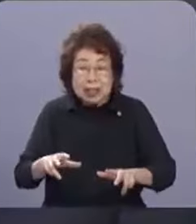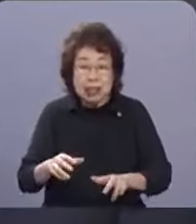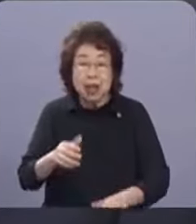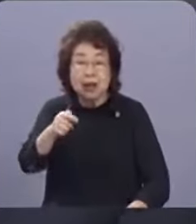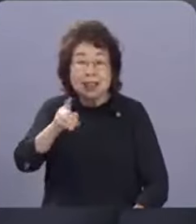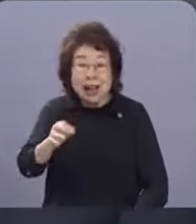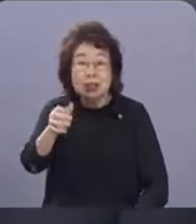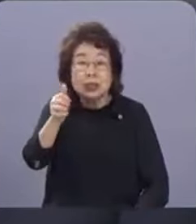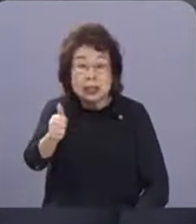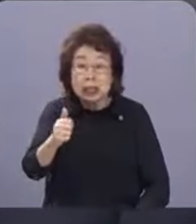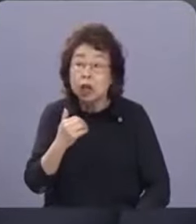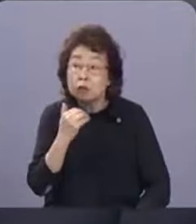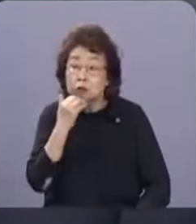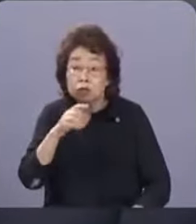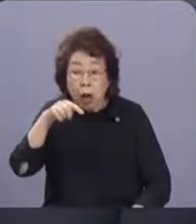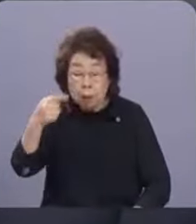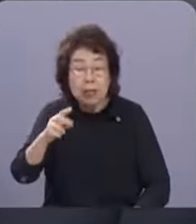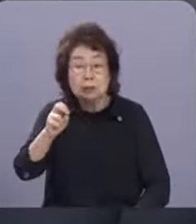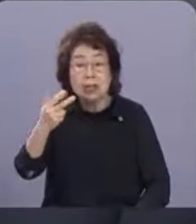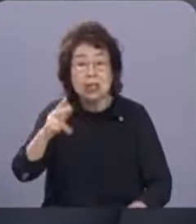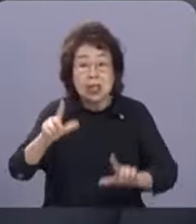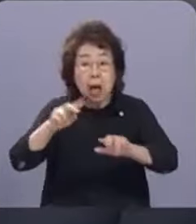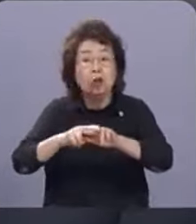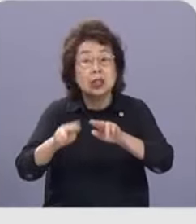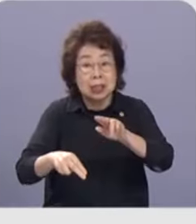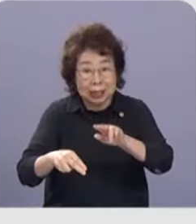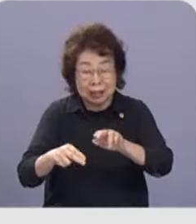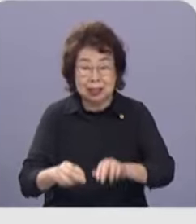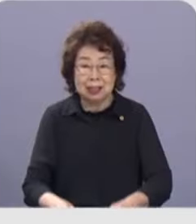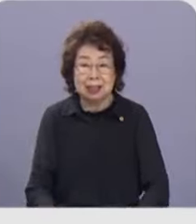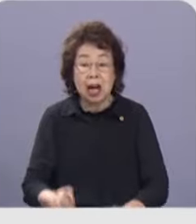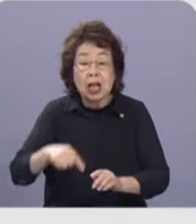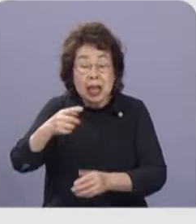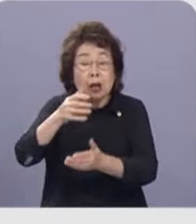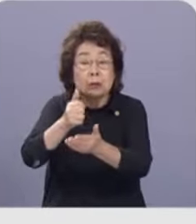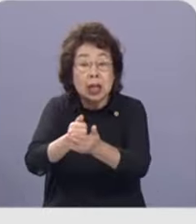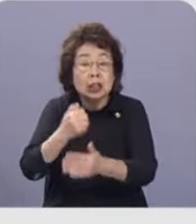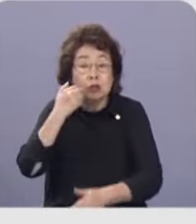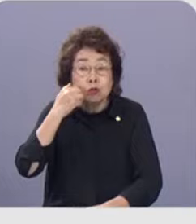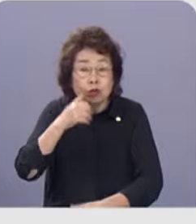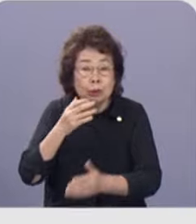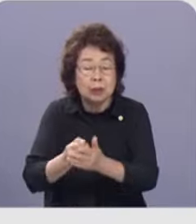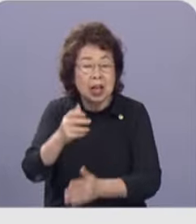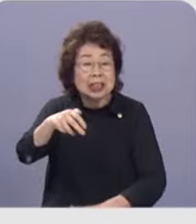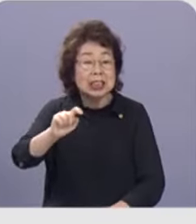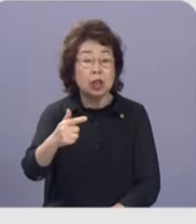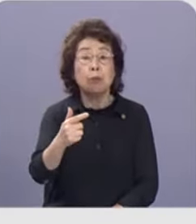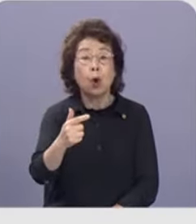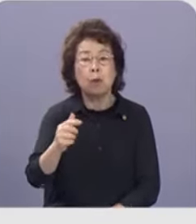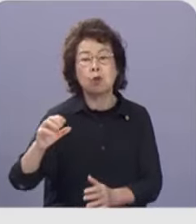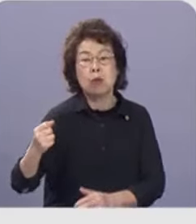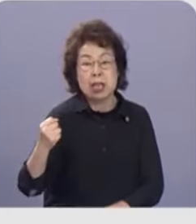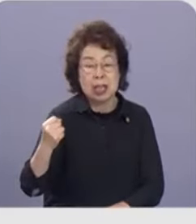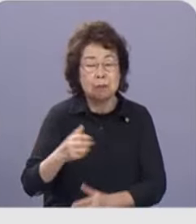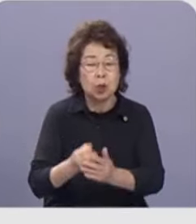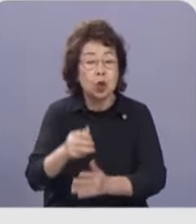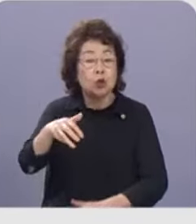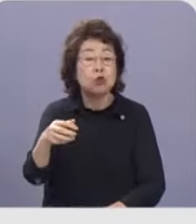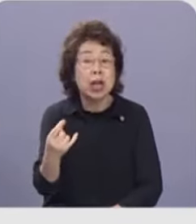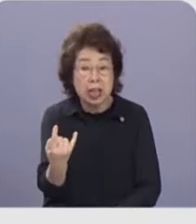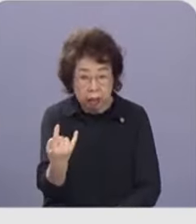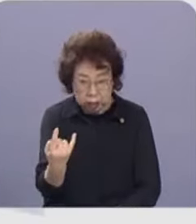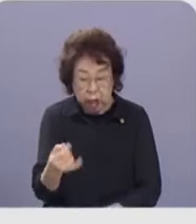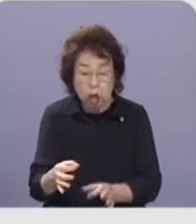석장의 임기가 오 27일 끝납니다 기 사장 후보는 전민 국민의 전의원 최님